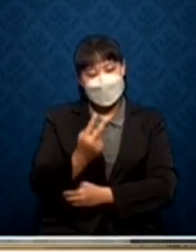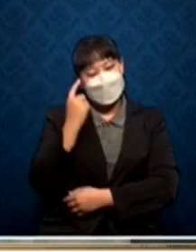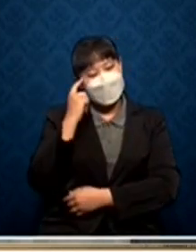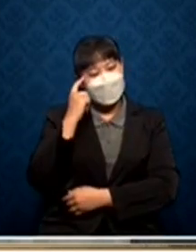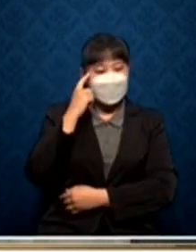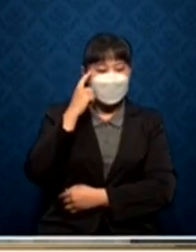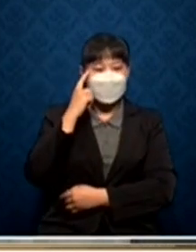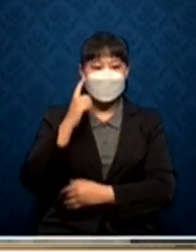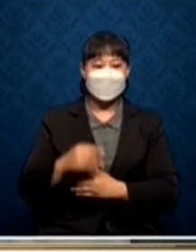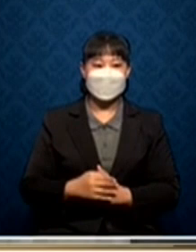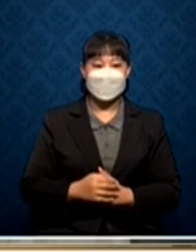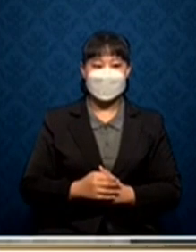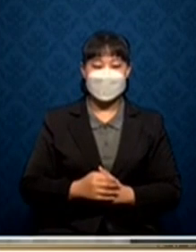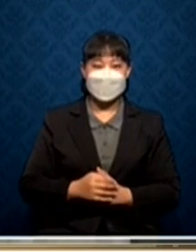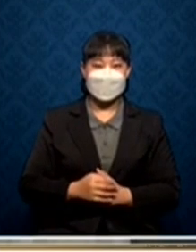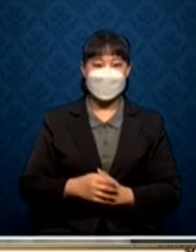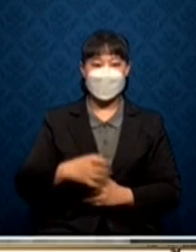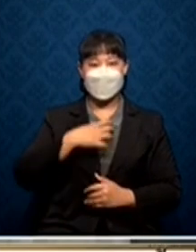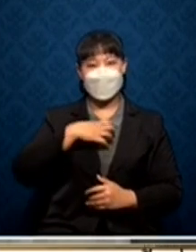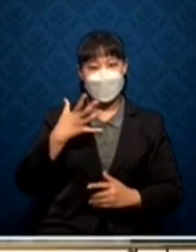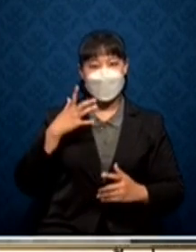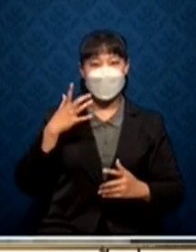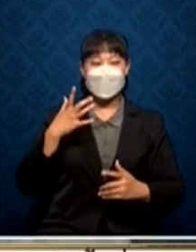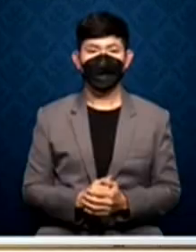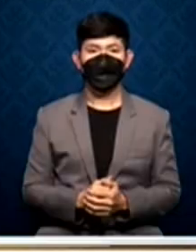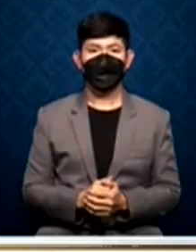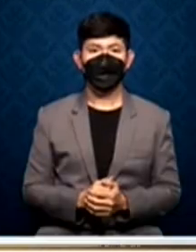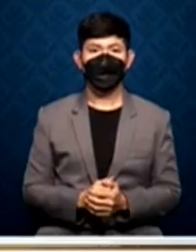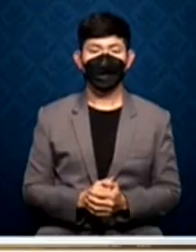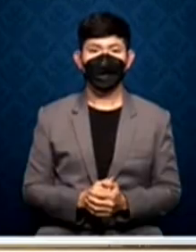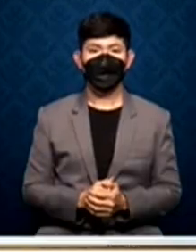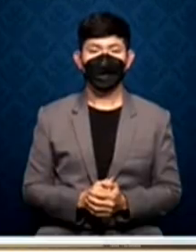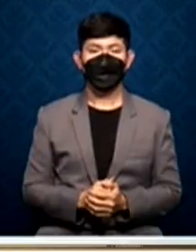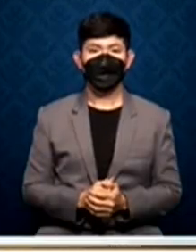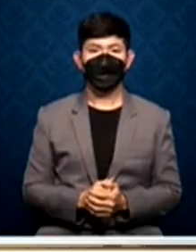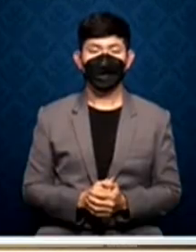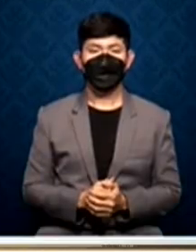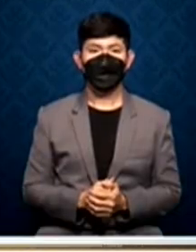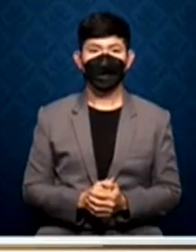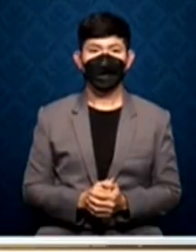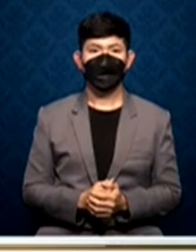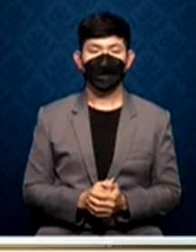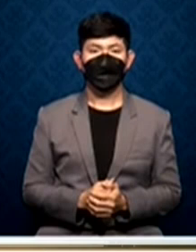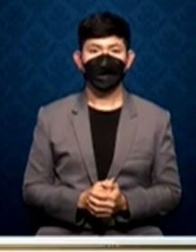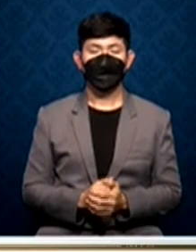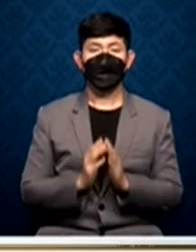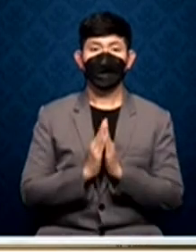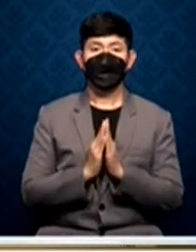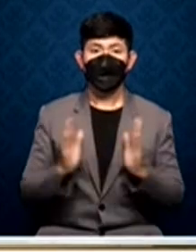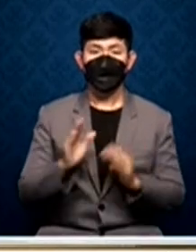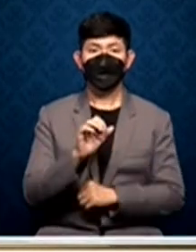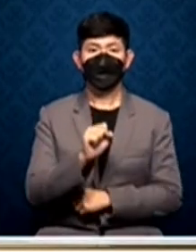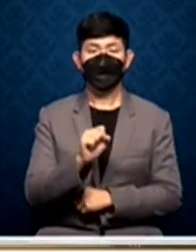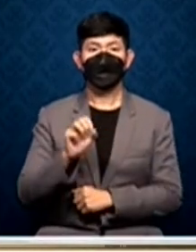ชิกก็หวังดีนะครับหวังดีที่จะได้ทำงานให้ได้เพราะมันติดเรื่องโรคระบาดผมบอกเฮ้ยมันปัญหาตรงนั้นมันน้อยแล้ว